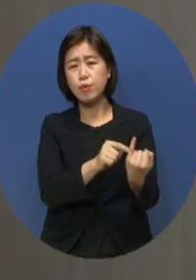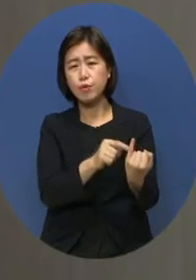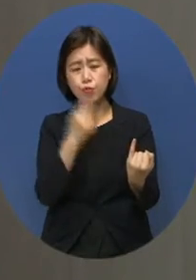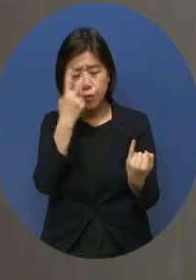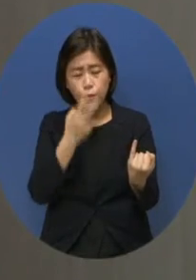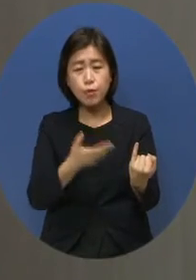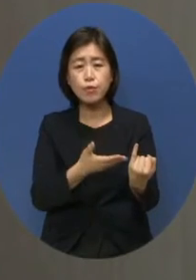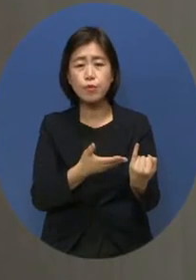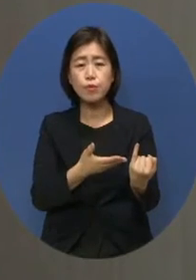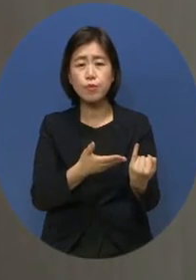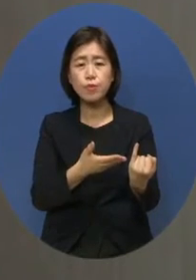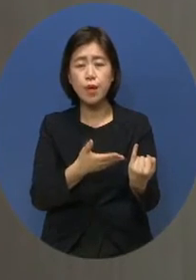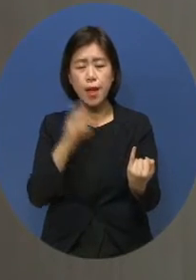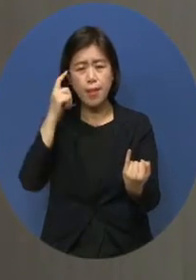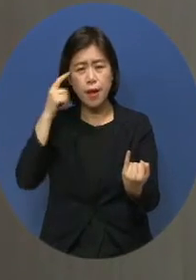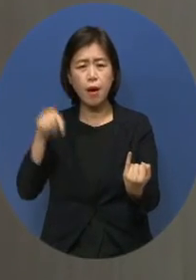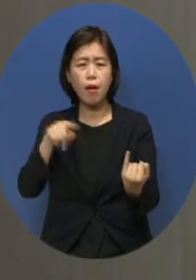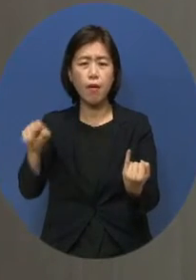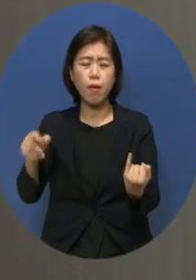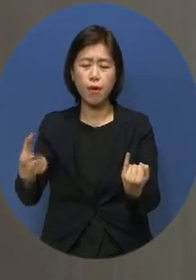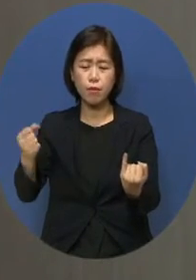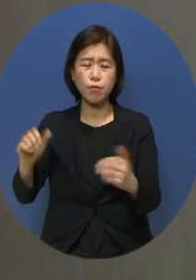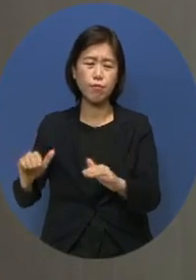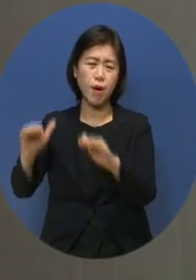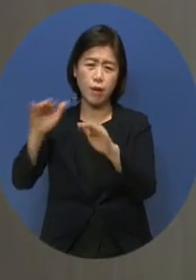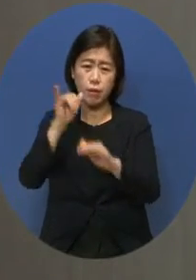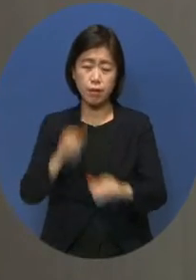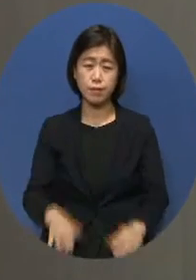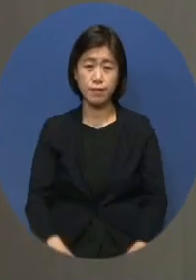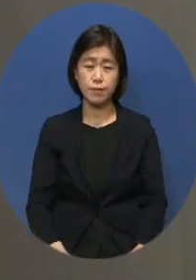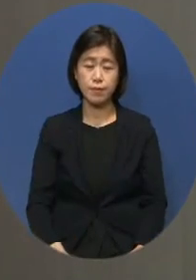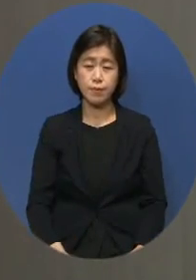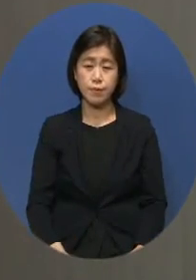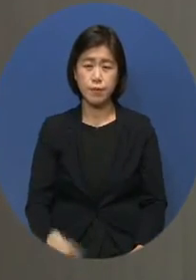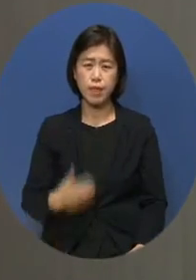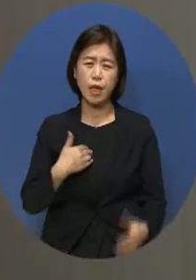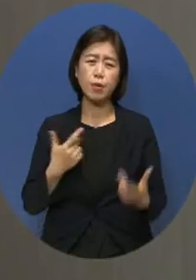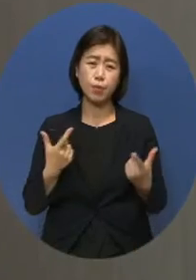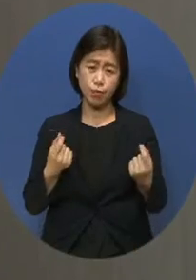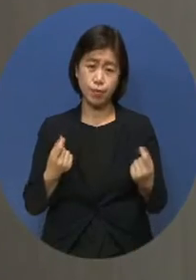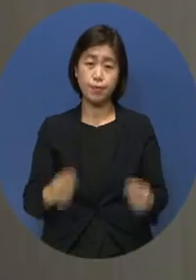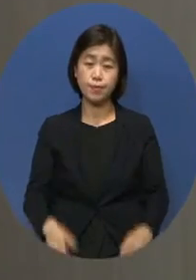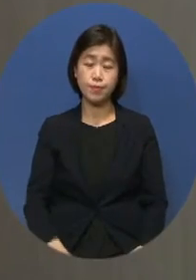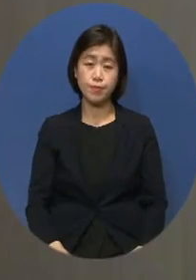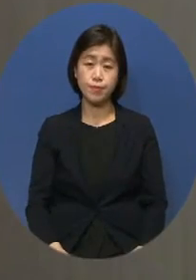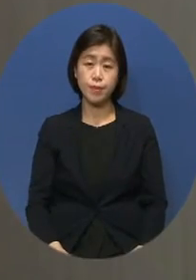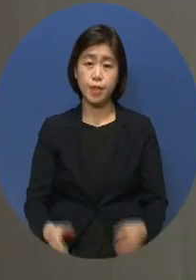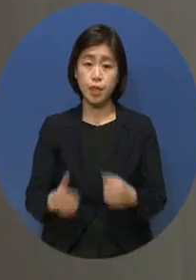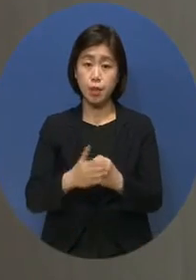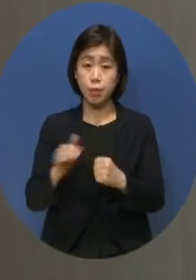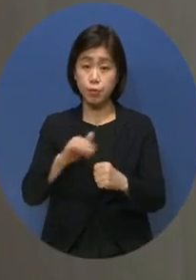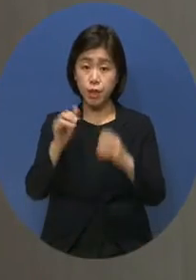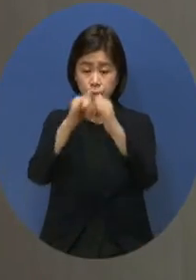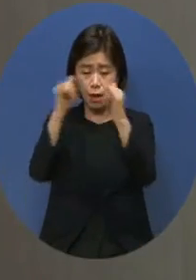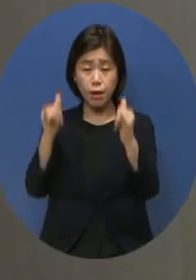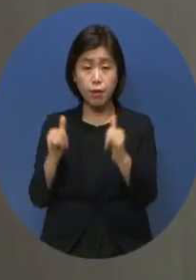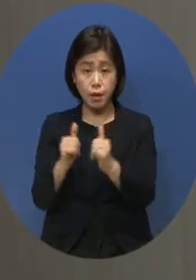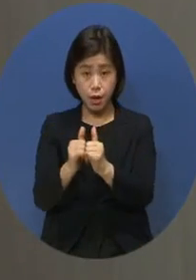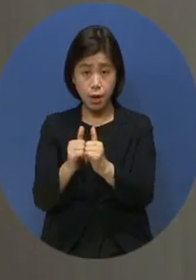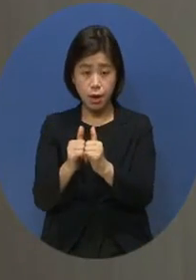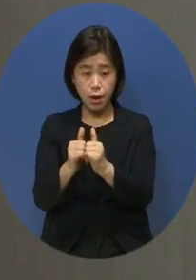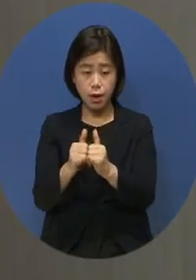그랬었고 근데 그것이 나의 숙명이 아니라 정말로 우리 사회가 발달장애인들을, 장애인들의